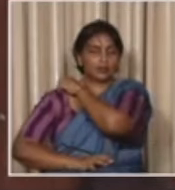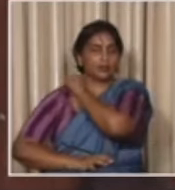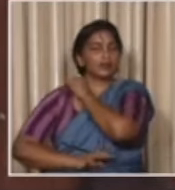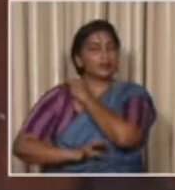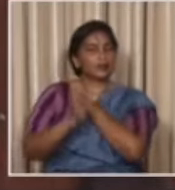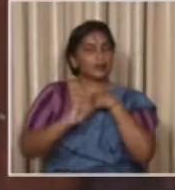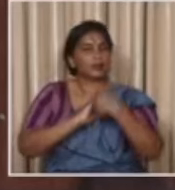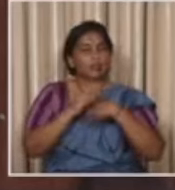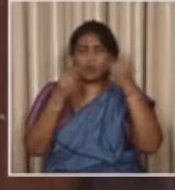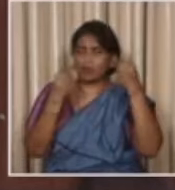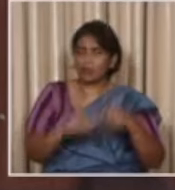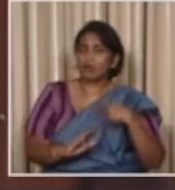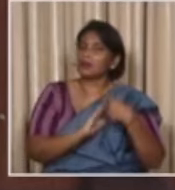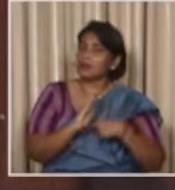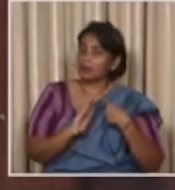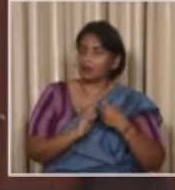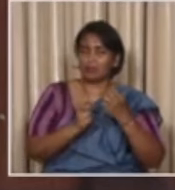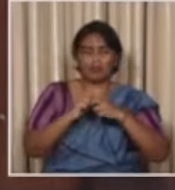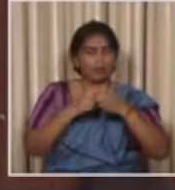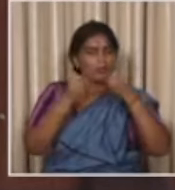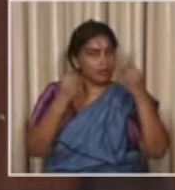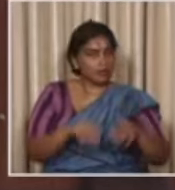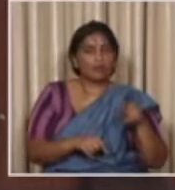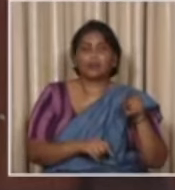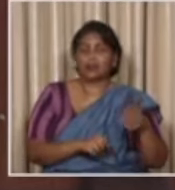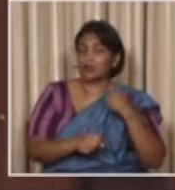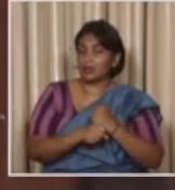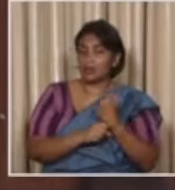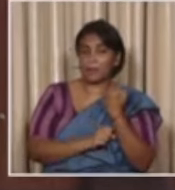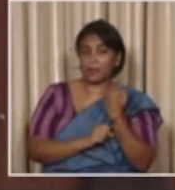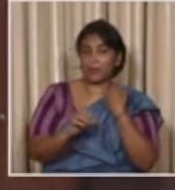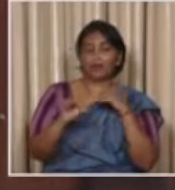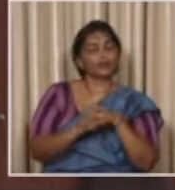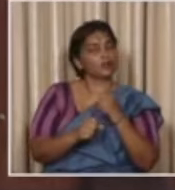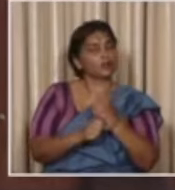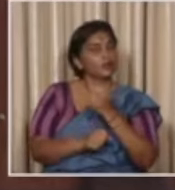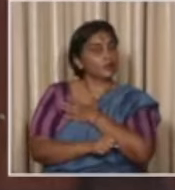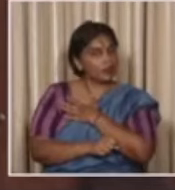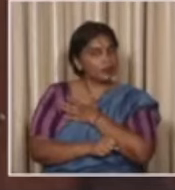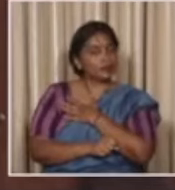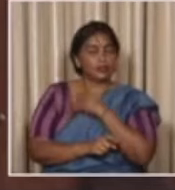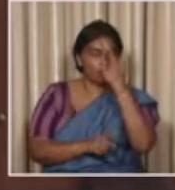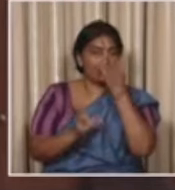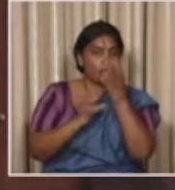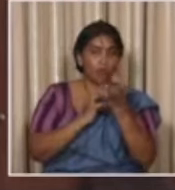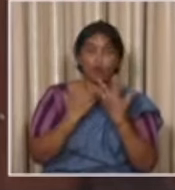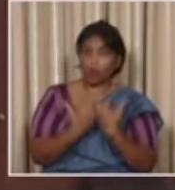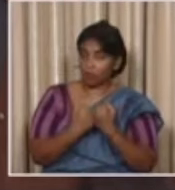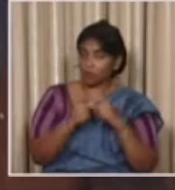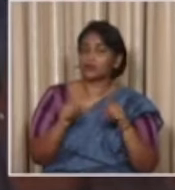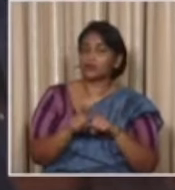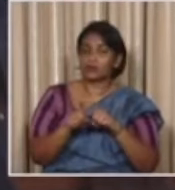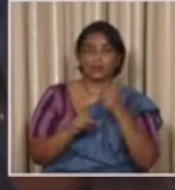වෙලා රට තුල අස්ථාවර තත්ත්වයක් තුලින් රාජ්‍ය බලයට එන්න ගෝඨාභය රාජපක්ෂට පාස්කු ප්‍රහාරය අවශ්‍ය වුණා වගේ